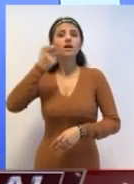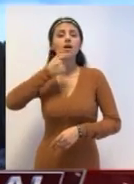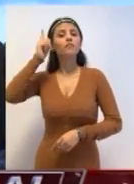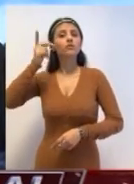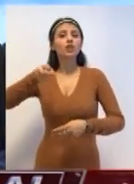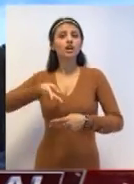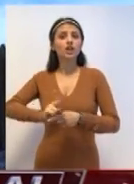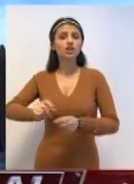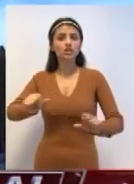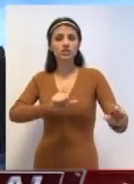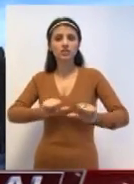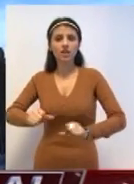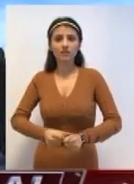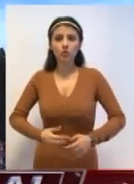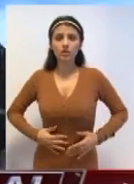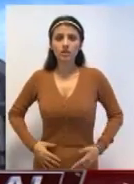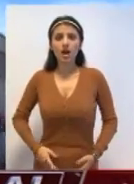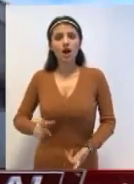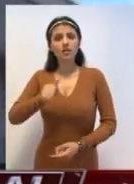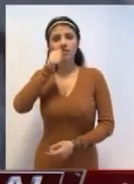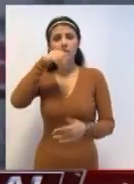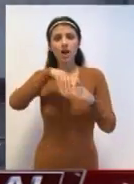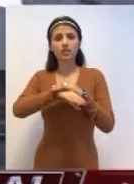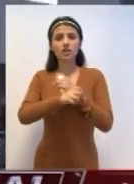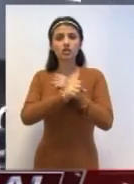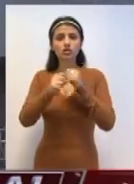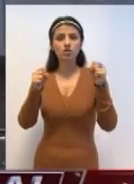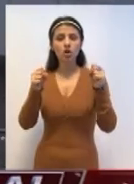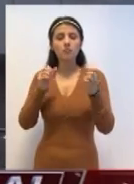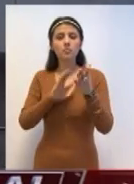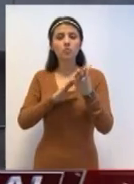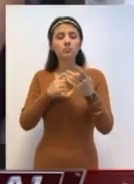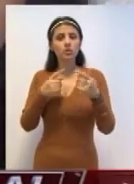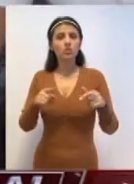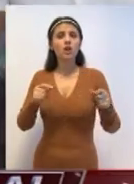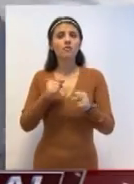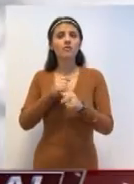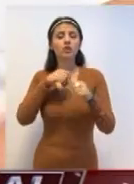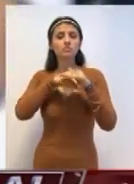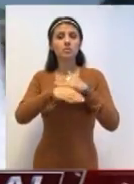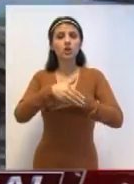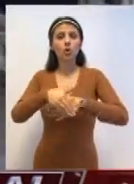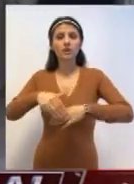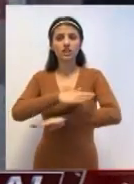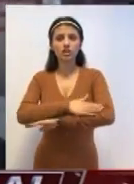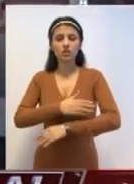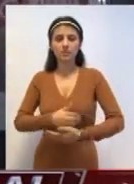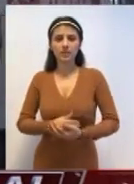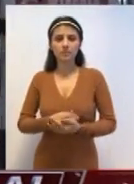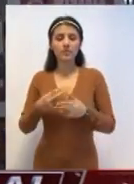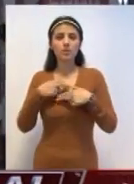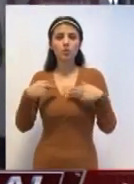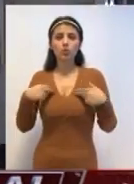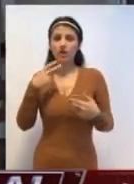câțiva ani, altădată a făcut greșit un chiuretaj, intervenție în urma căreia altă femeie a intrat în șoc septic, motive pentru care a fost băgat